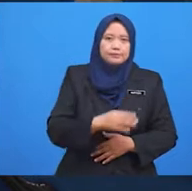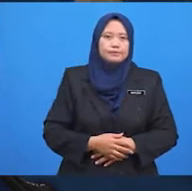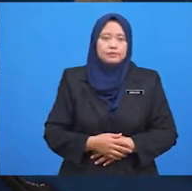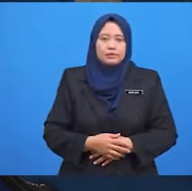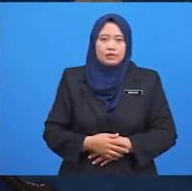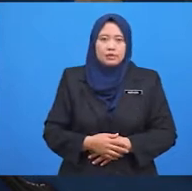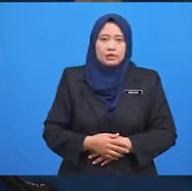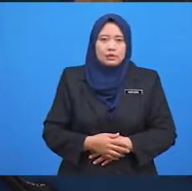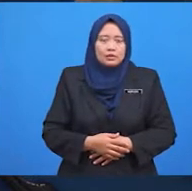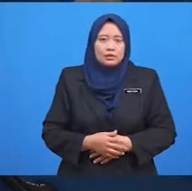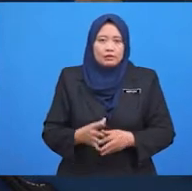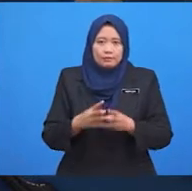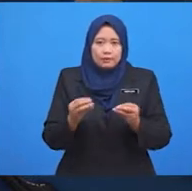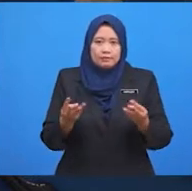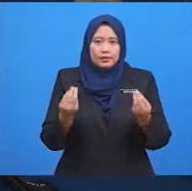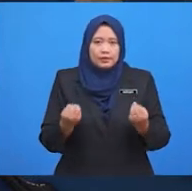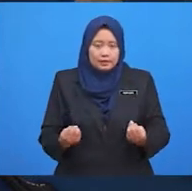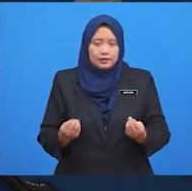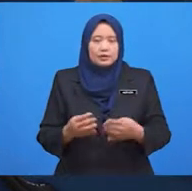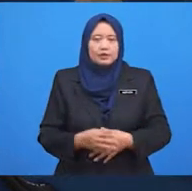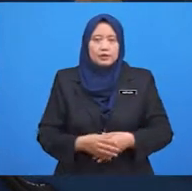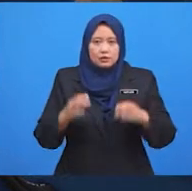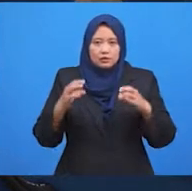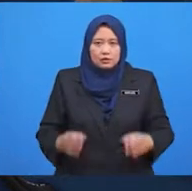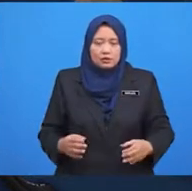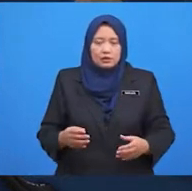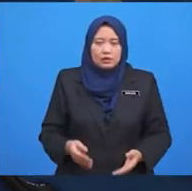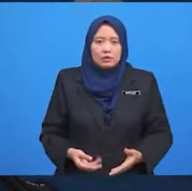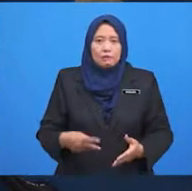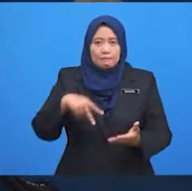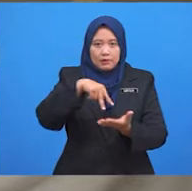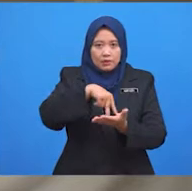minta pelanggan bangun dan pusingkan badan ke hadapan.